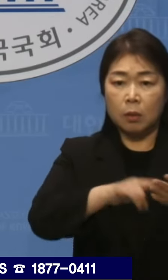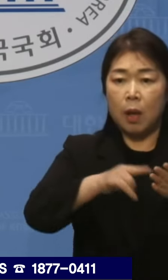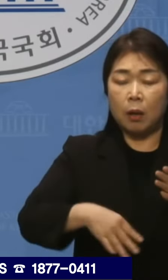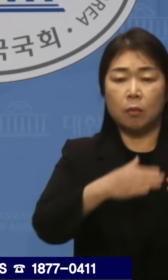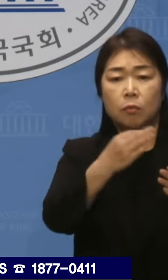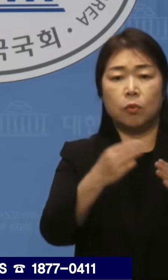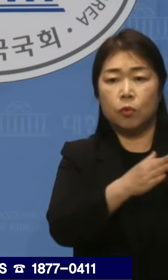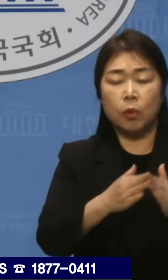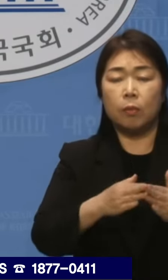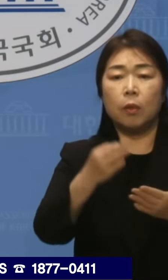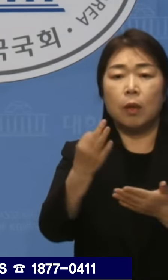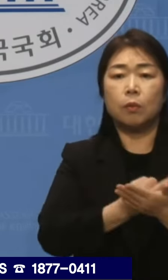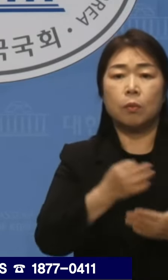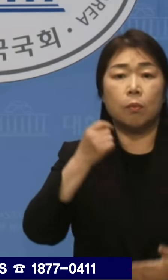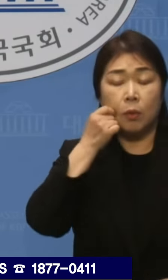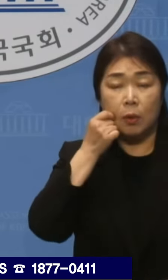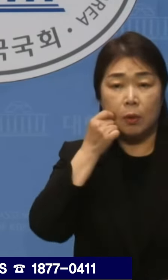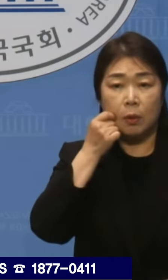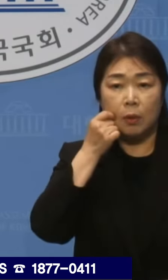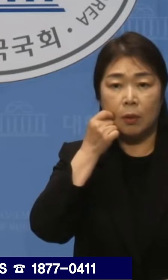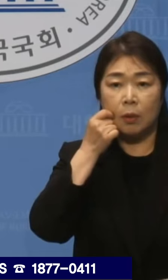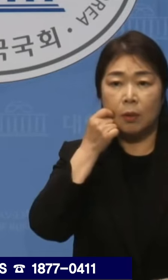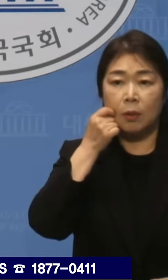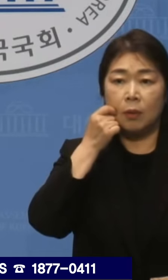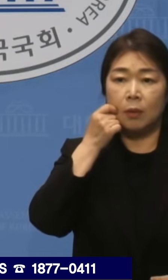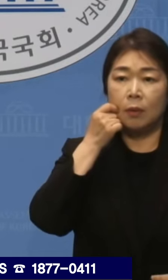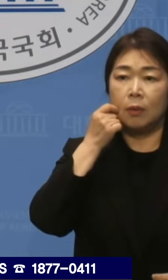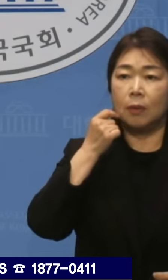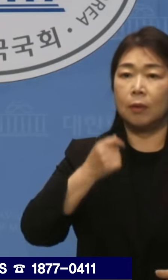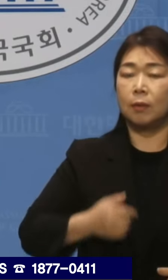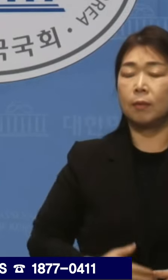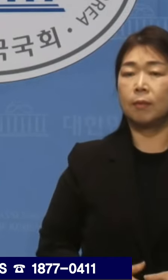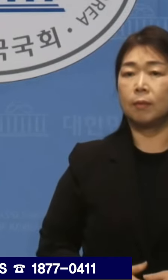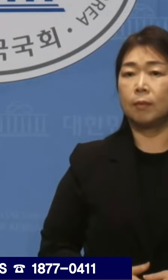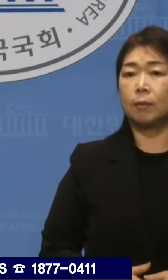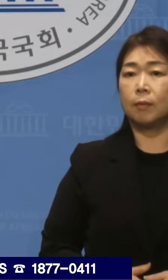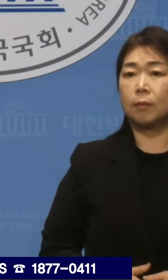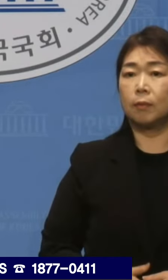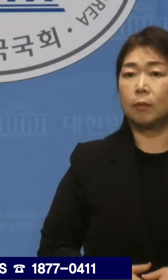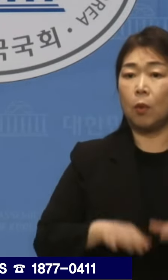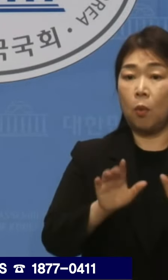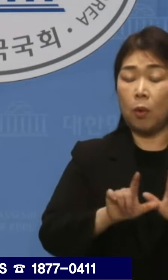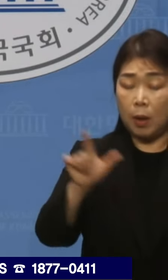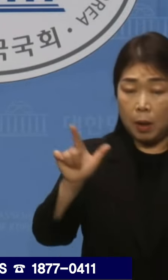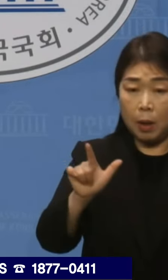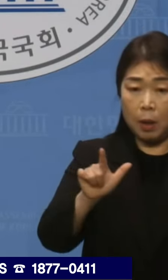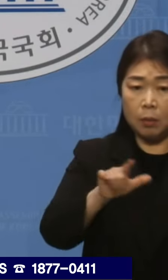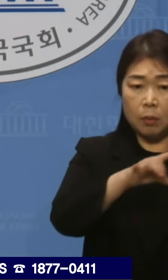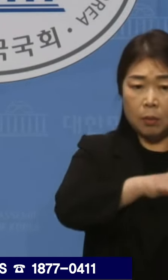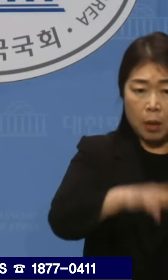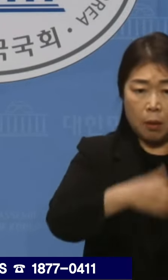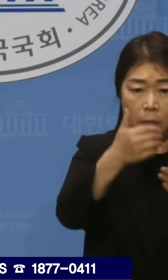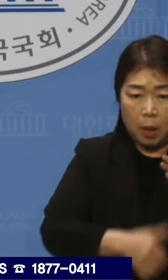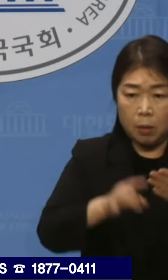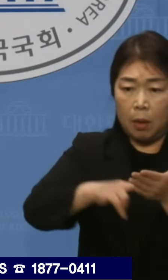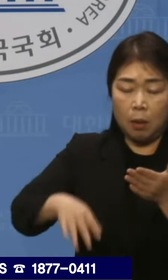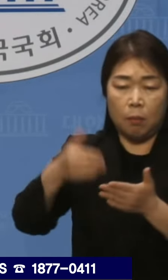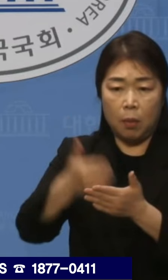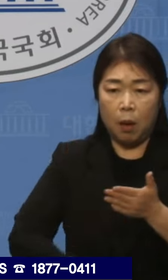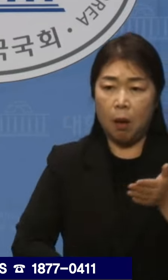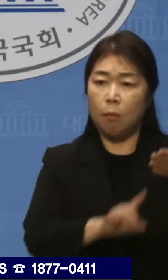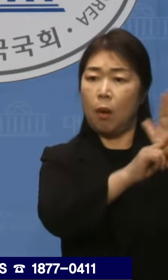불용 예산 기록까지 만들어냈습니다. 그런데도 올해 마구잡이 감세를 발표하고